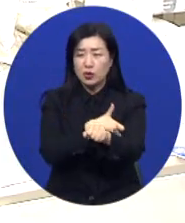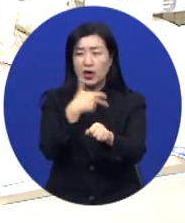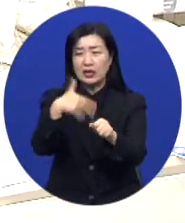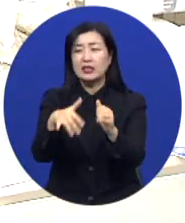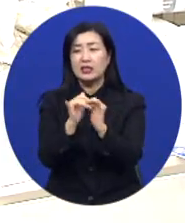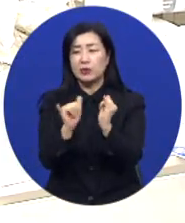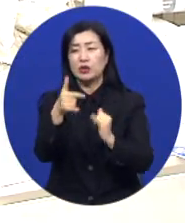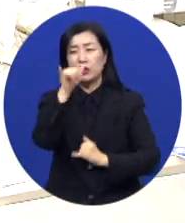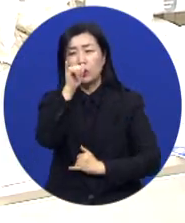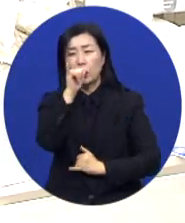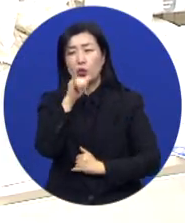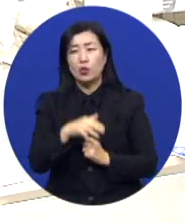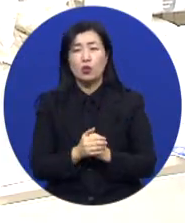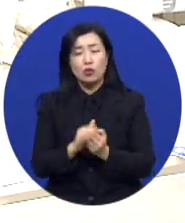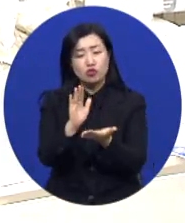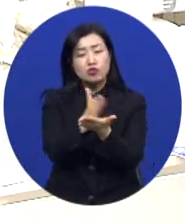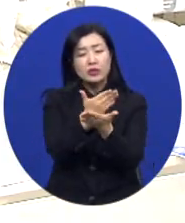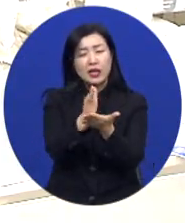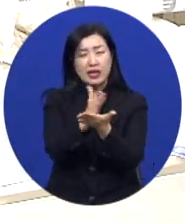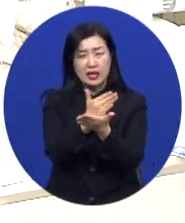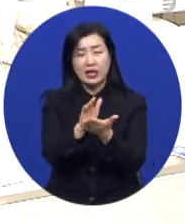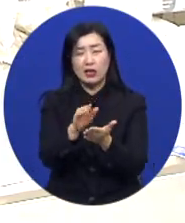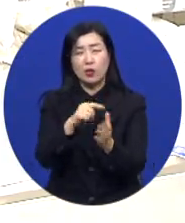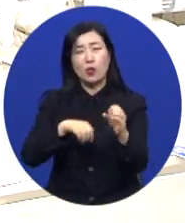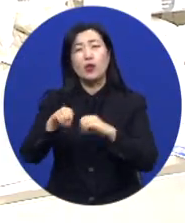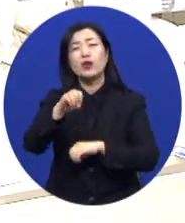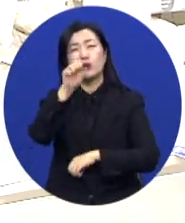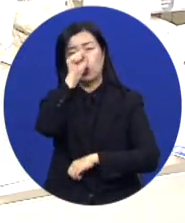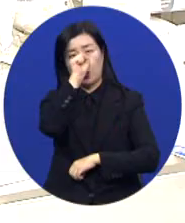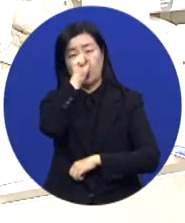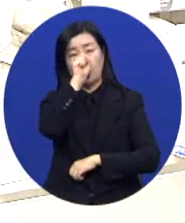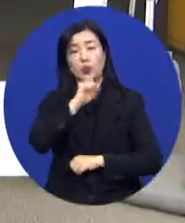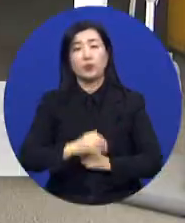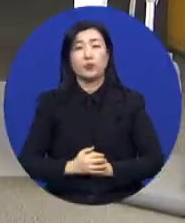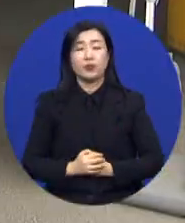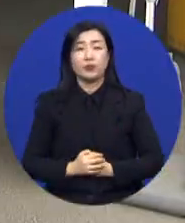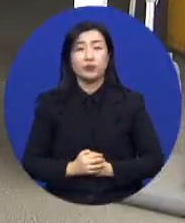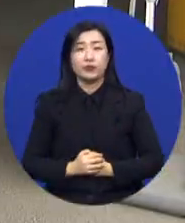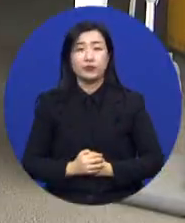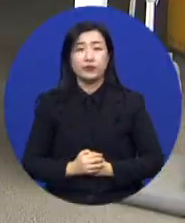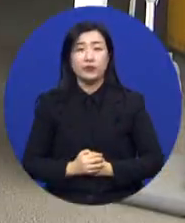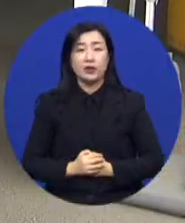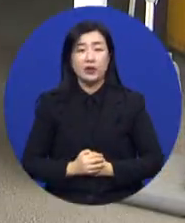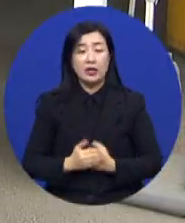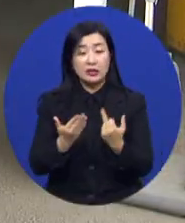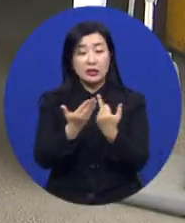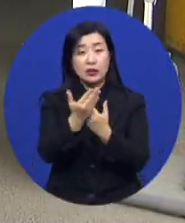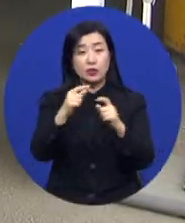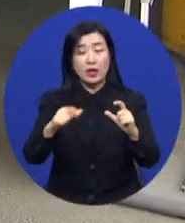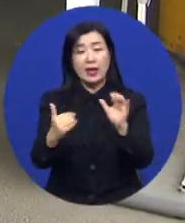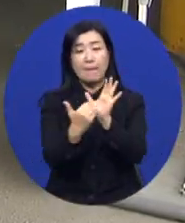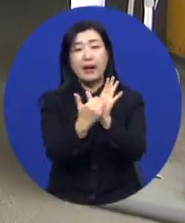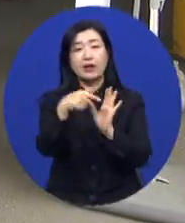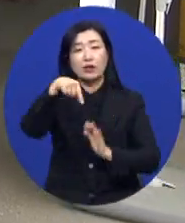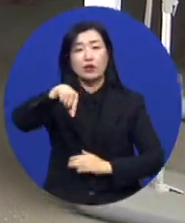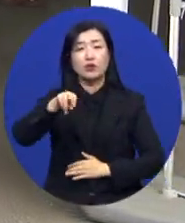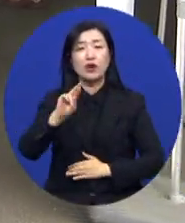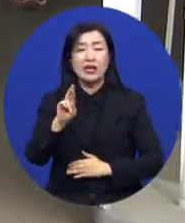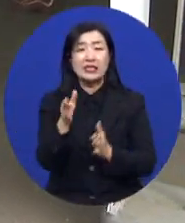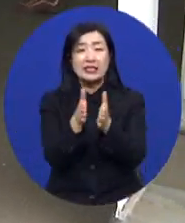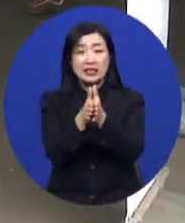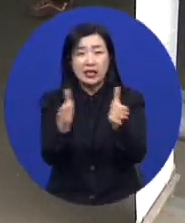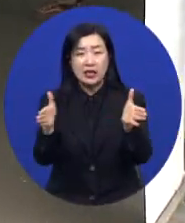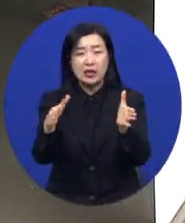있을거고 4 굳이 아마도 적발이 주니까 그게 되고 하니까 아시죠 제주도 4방 여 패스 를 실시하는 곳은